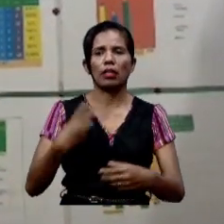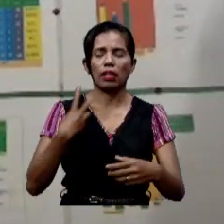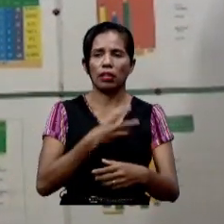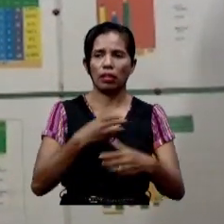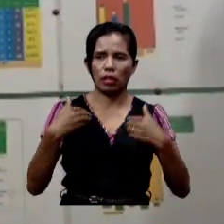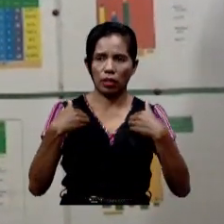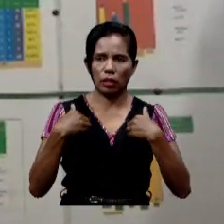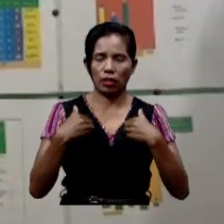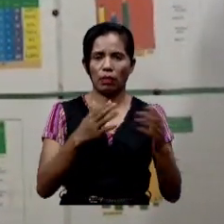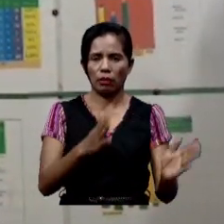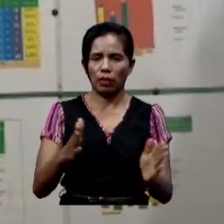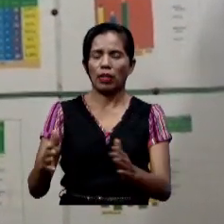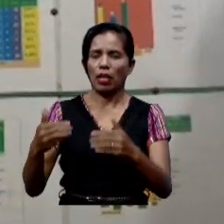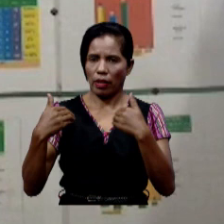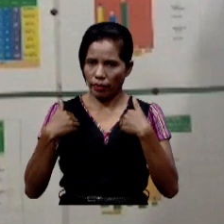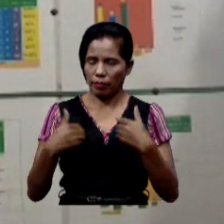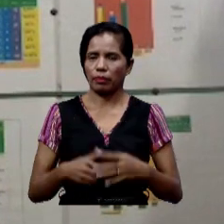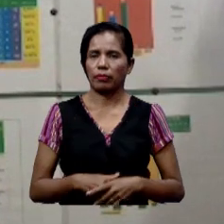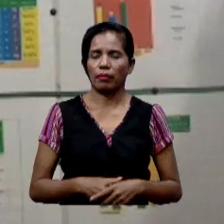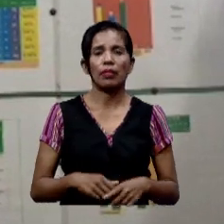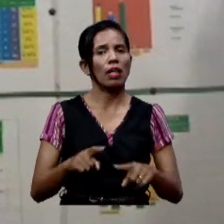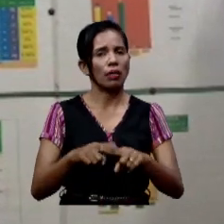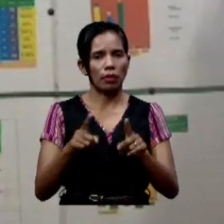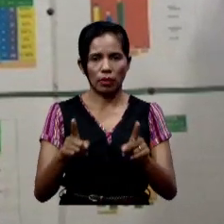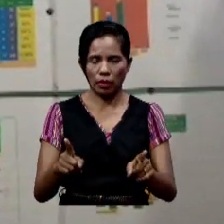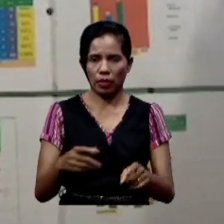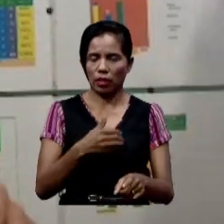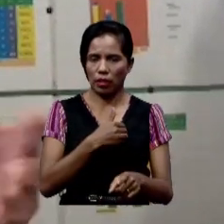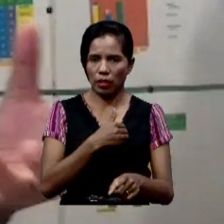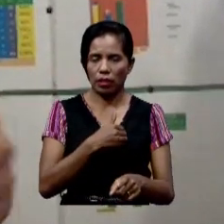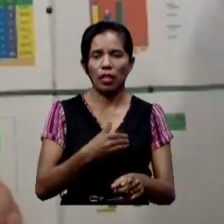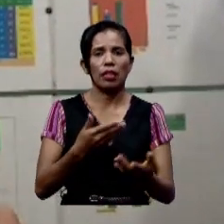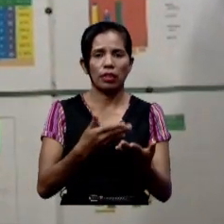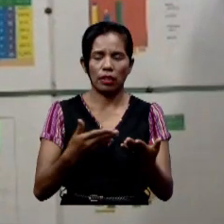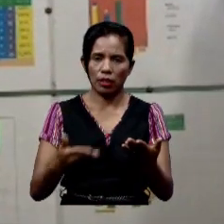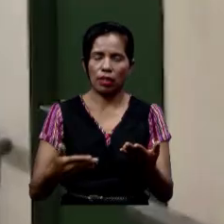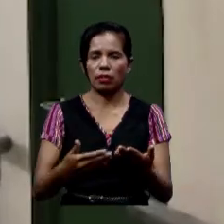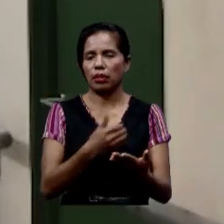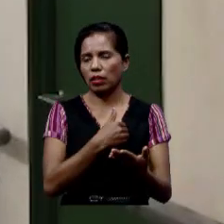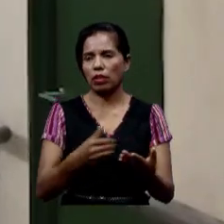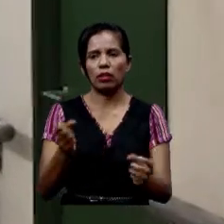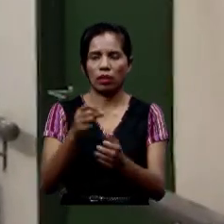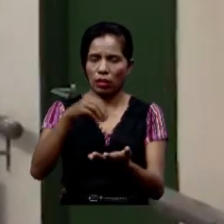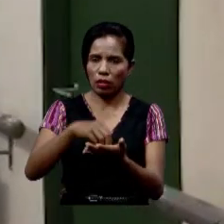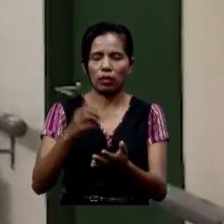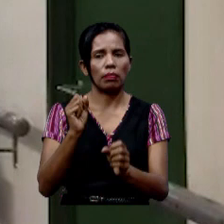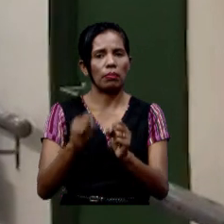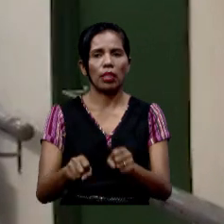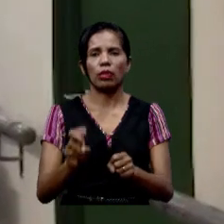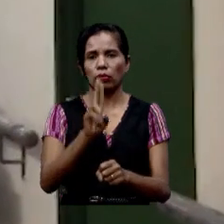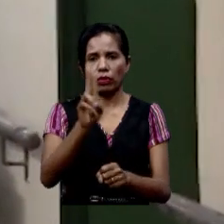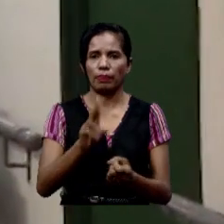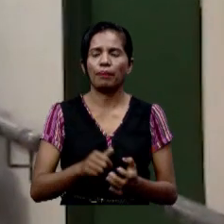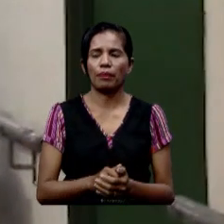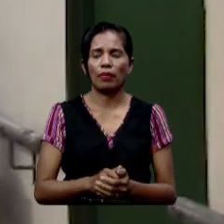salah banu ini preparana. Mas bem, se ia aí tem balão, mas se falta, então tu será que ele utiliza. Enquanto cada